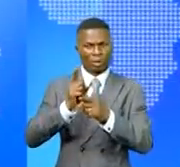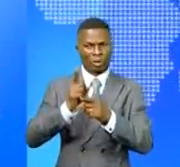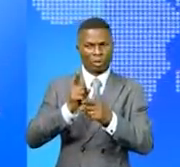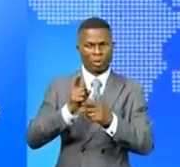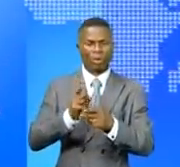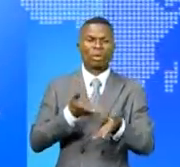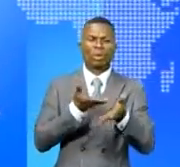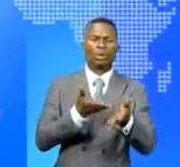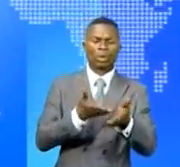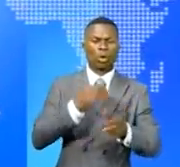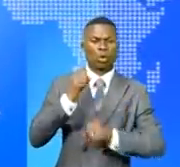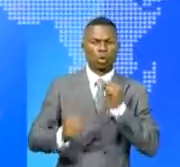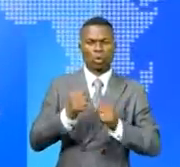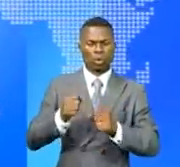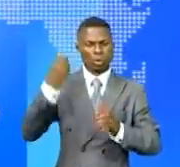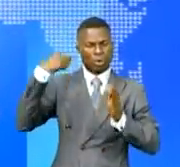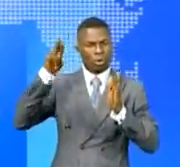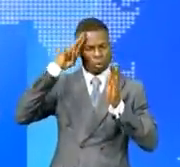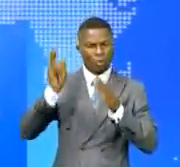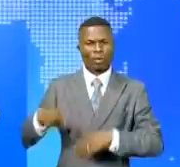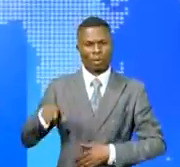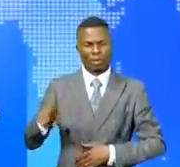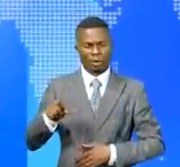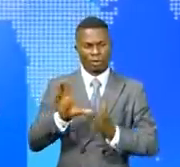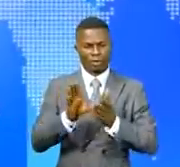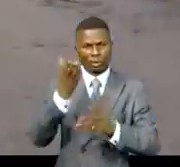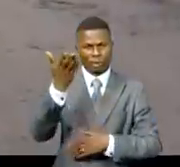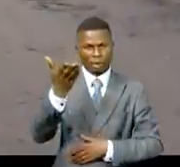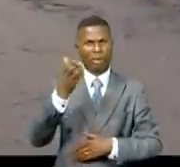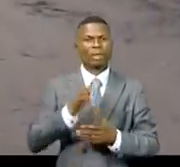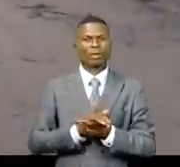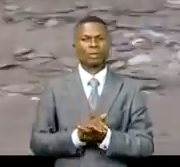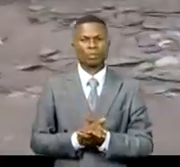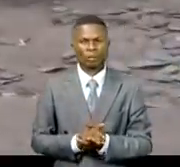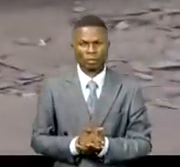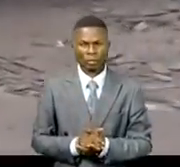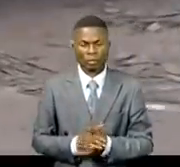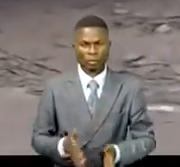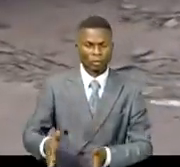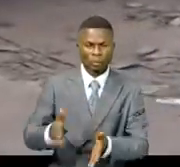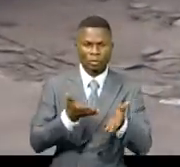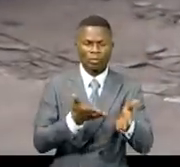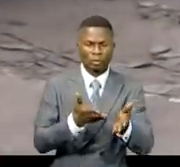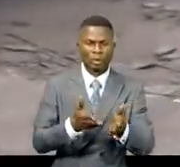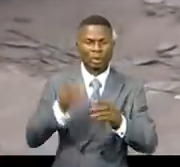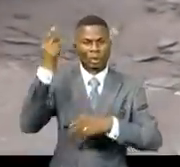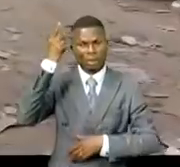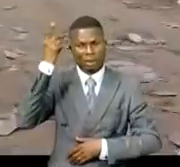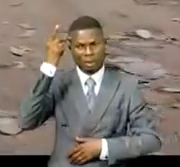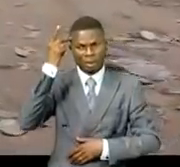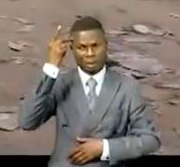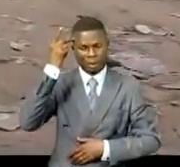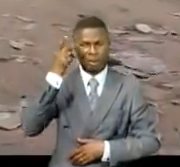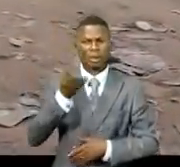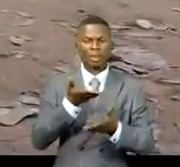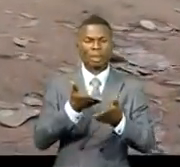appui aux efforts du gouvernement provincial. Willy Atunakov. La plupart des voies secondaires de la capitale qui, selon les textes légaux,